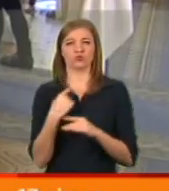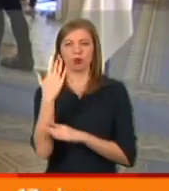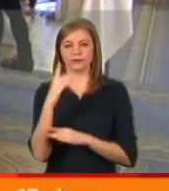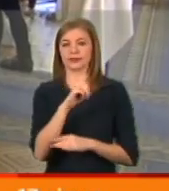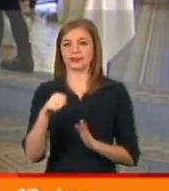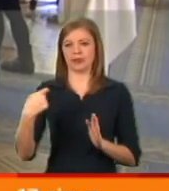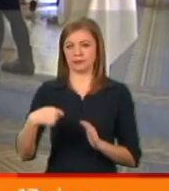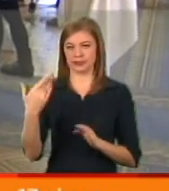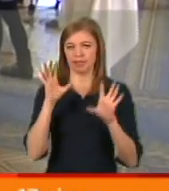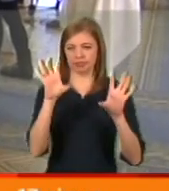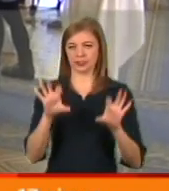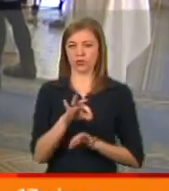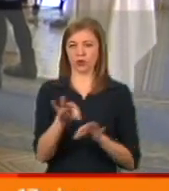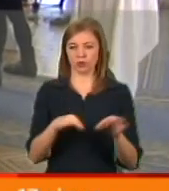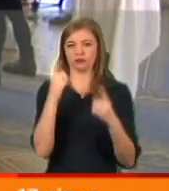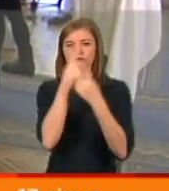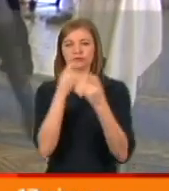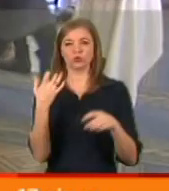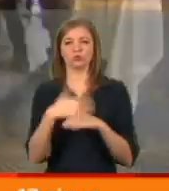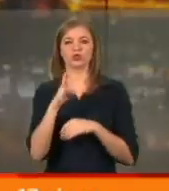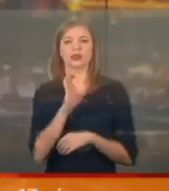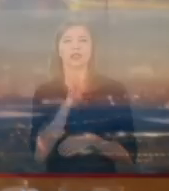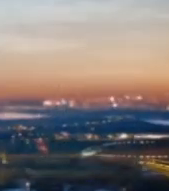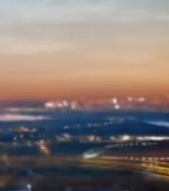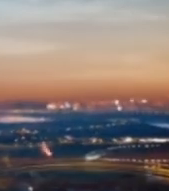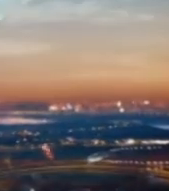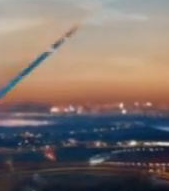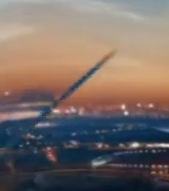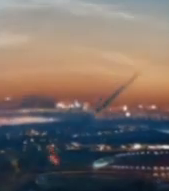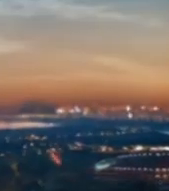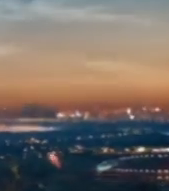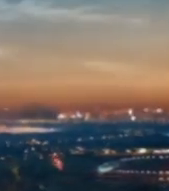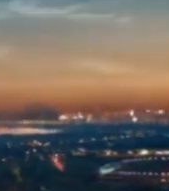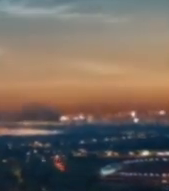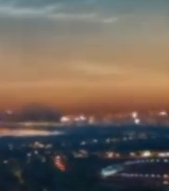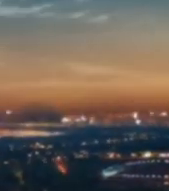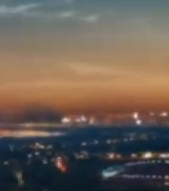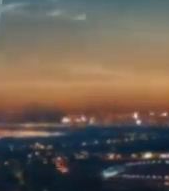голосування за президентський законопроект анонсували вже на ранок четверга.